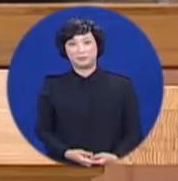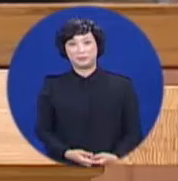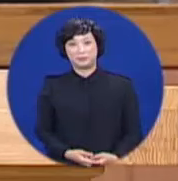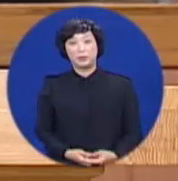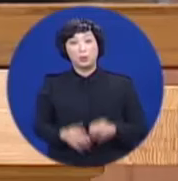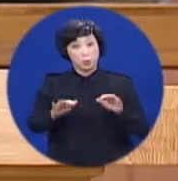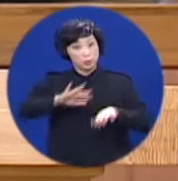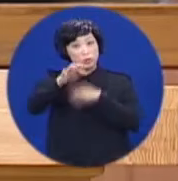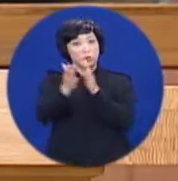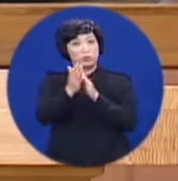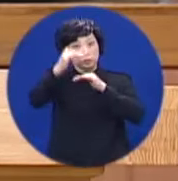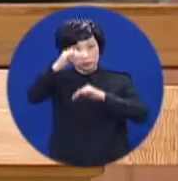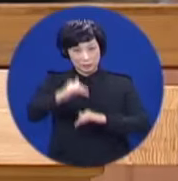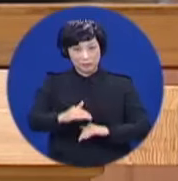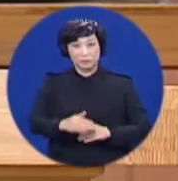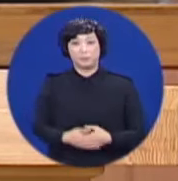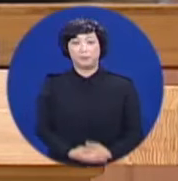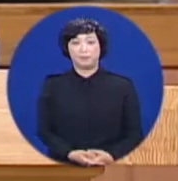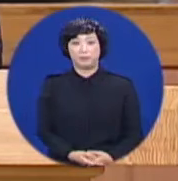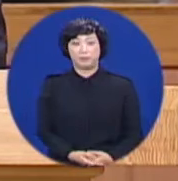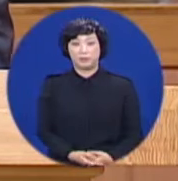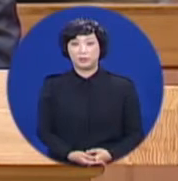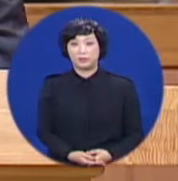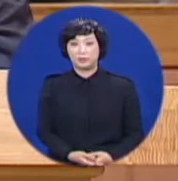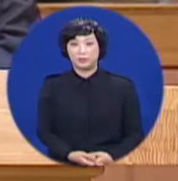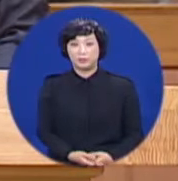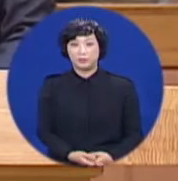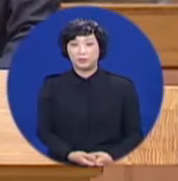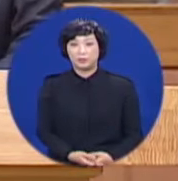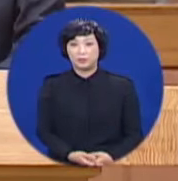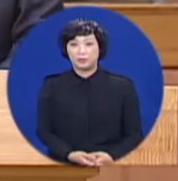본문의 말씀이 단 한 가지도